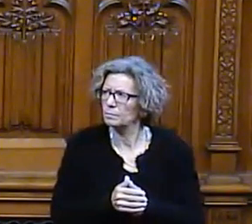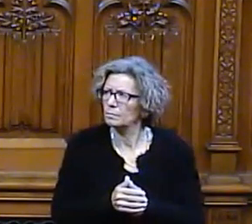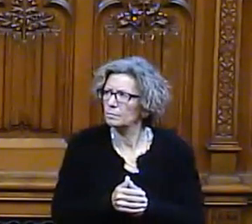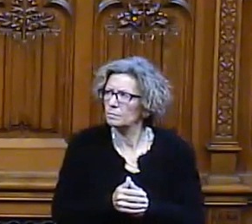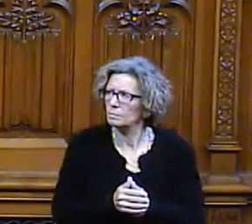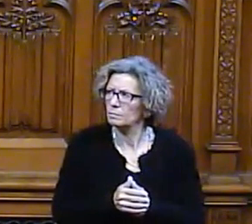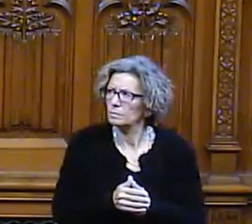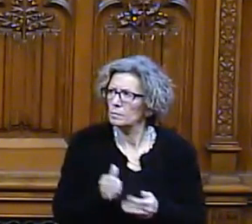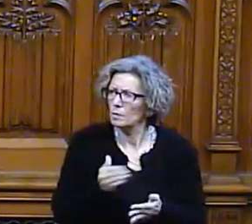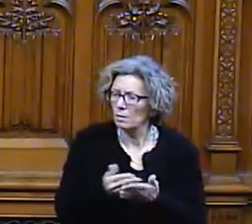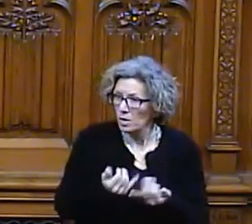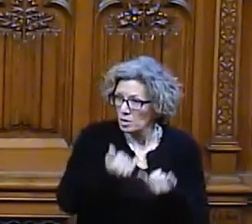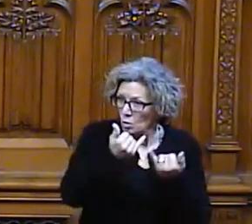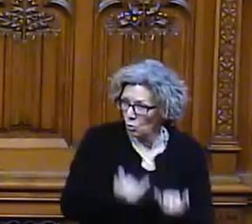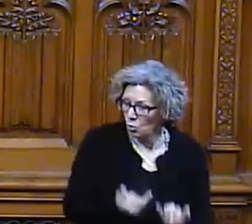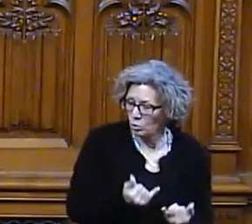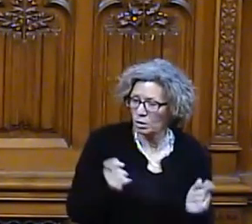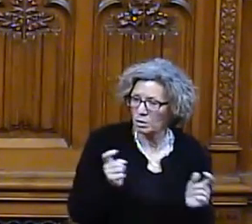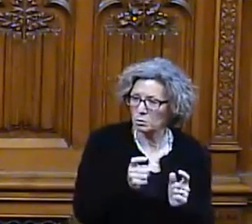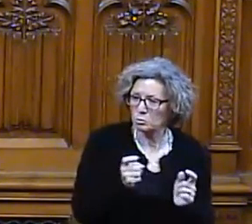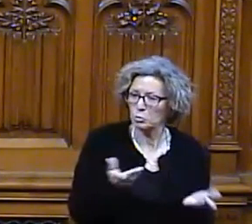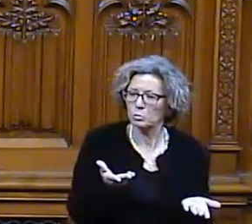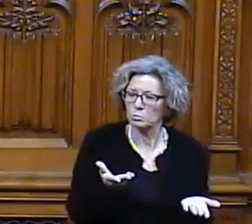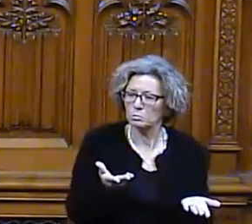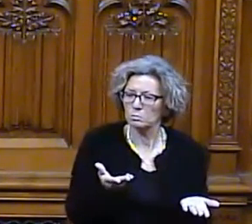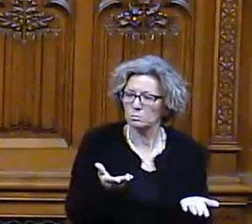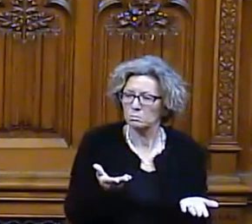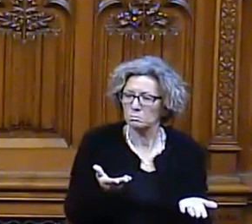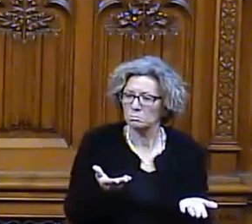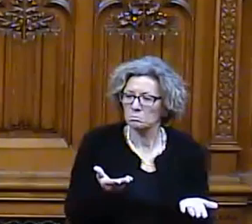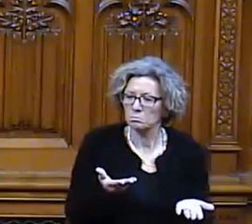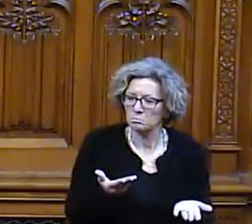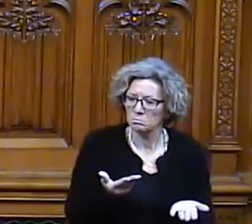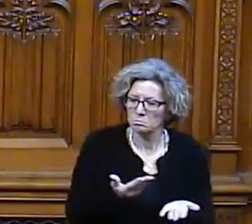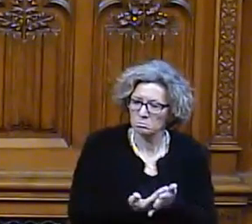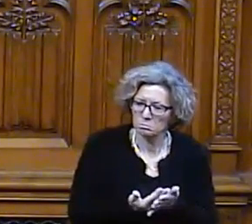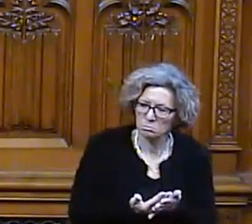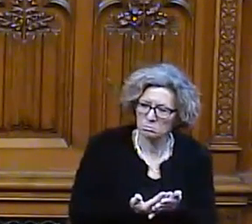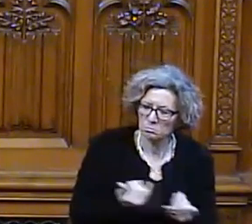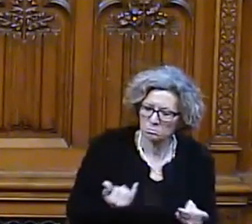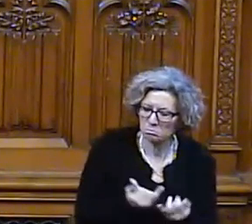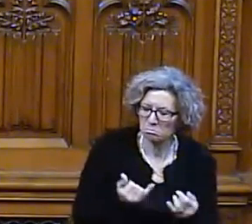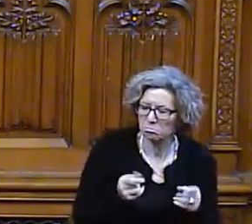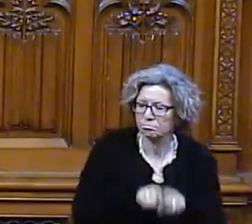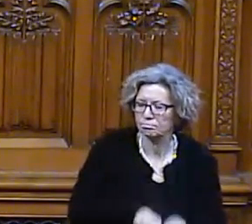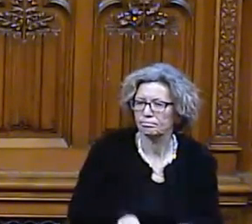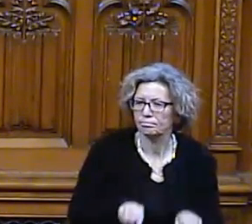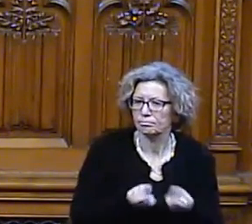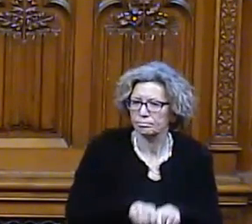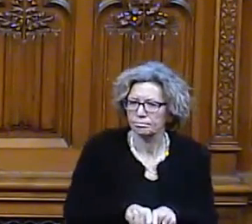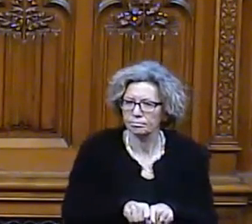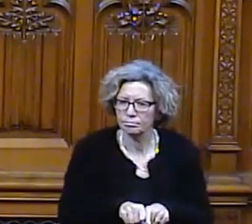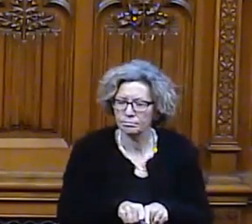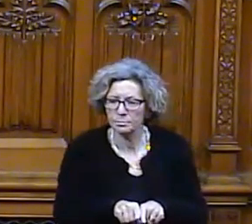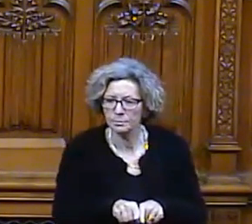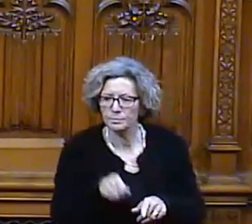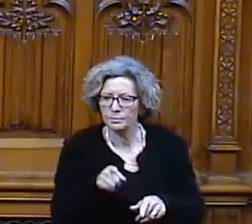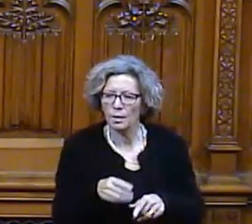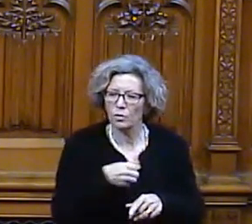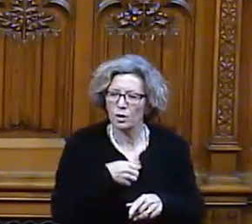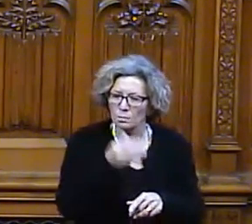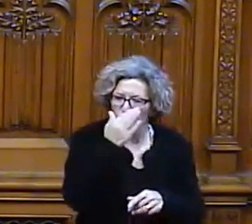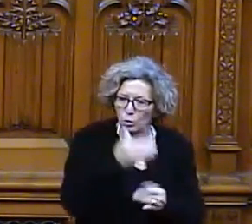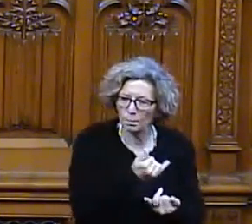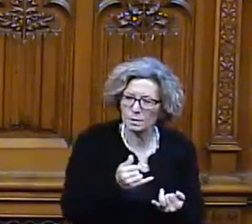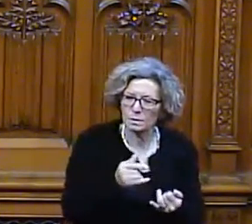Was heute zur Diskussion steht, ist aber more of the same. Und auch wenn der Herr Bürgermeister in